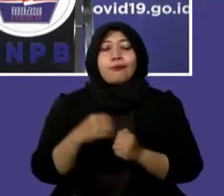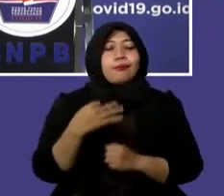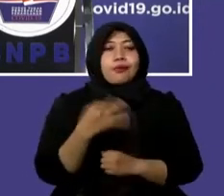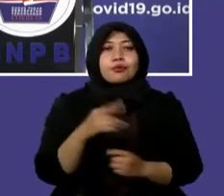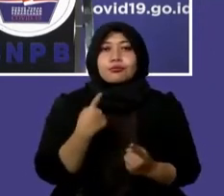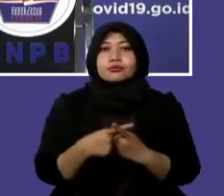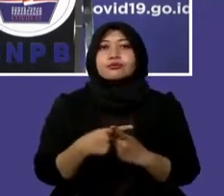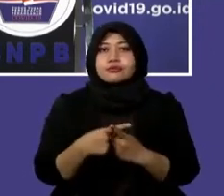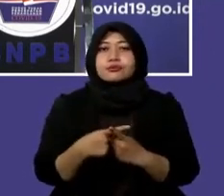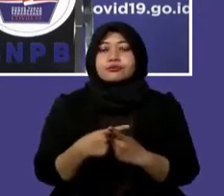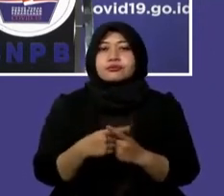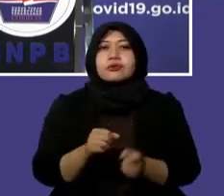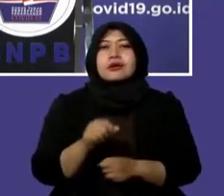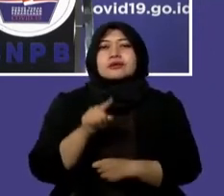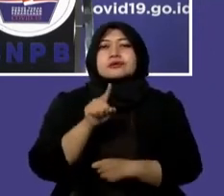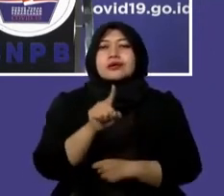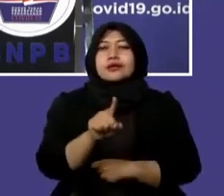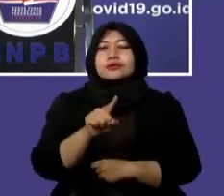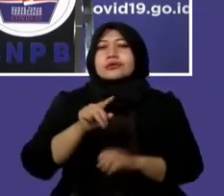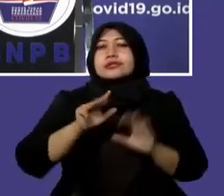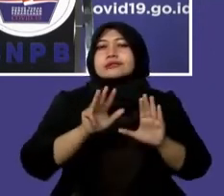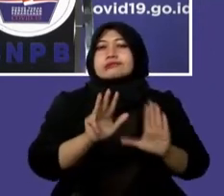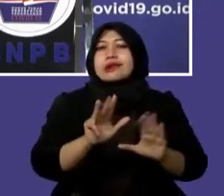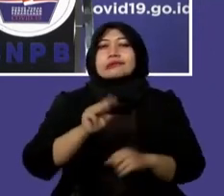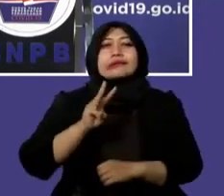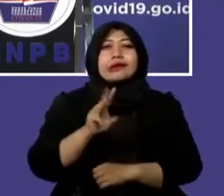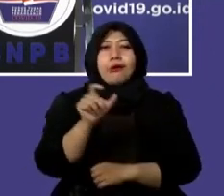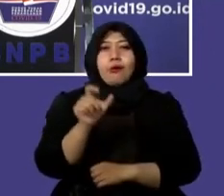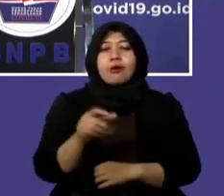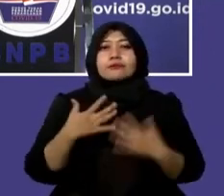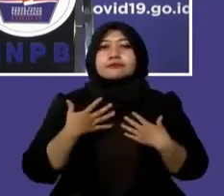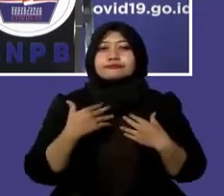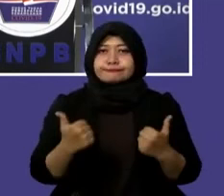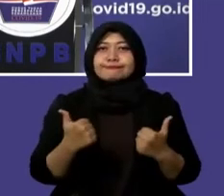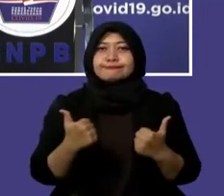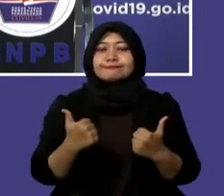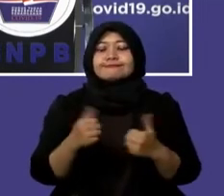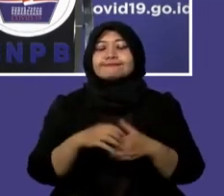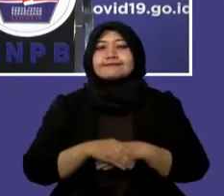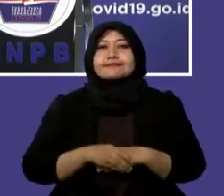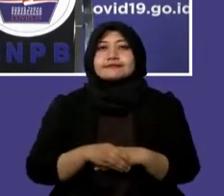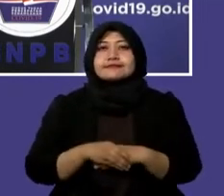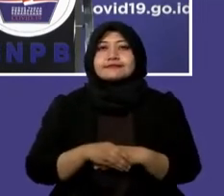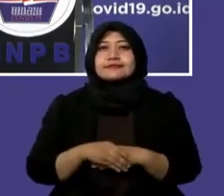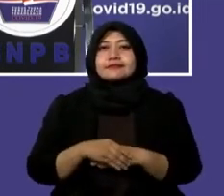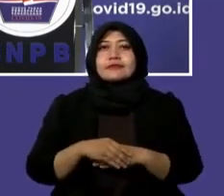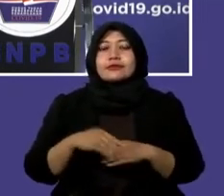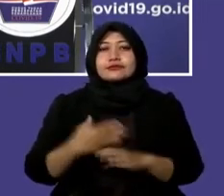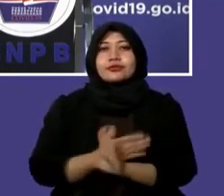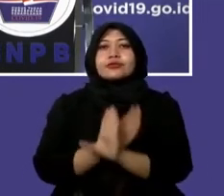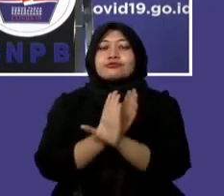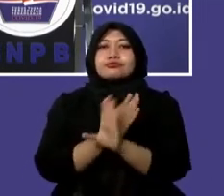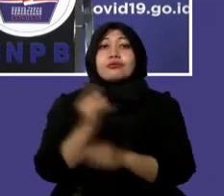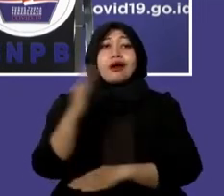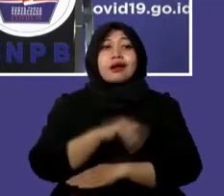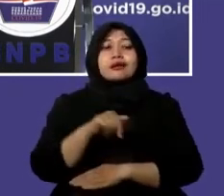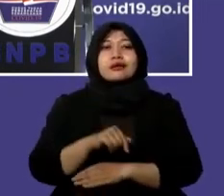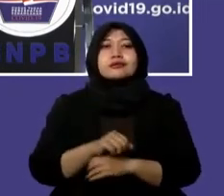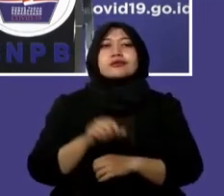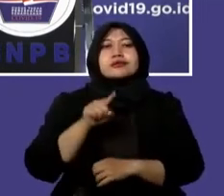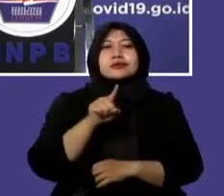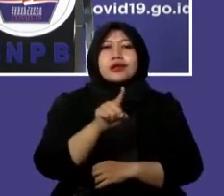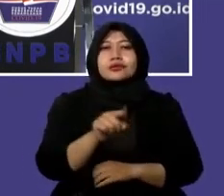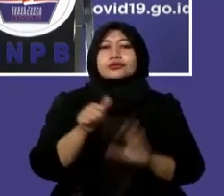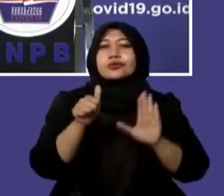baru dan 193 orang sembuh. Jawa Timur hari ini melaporkan